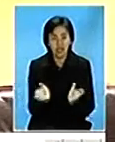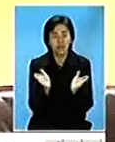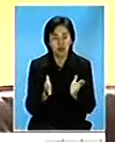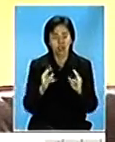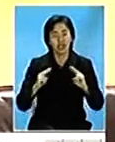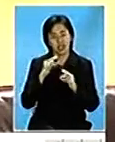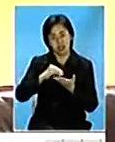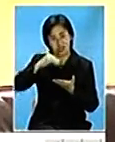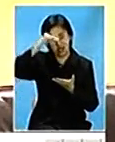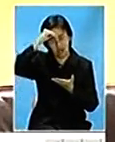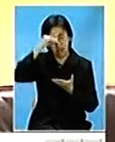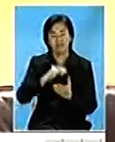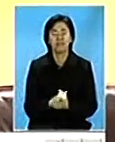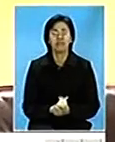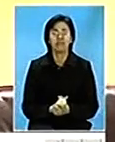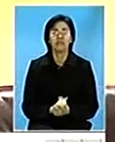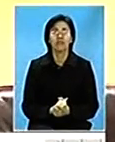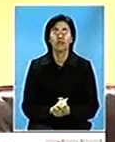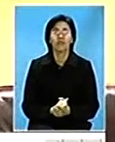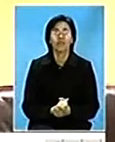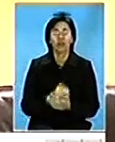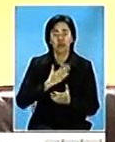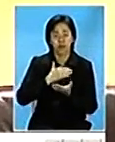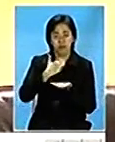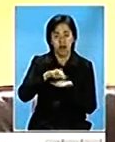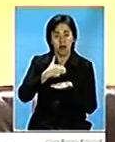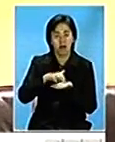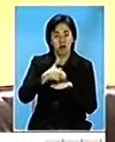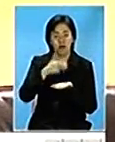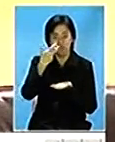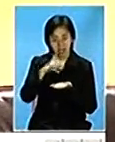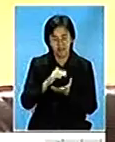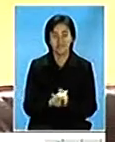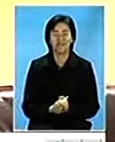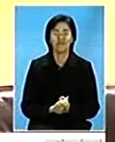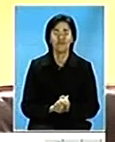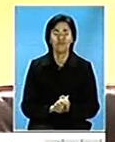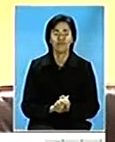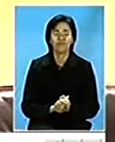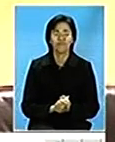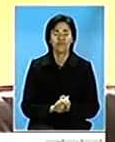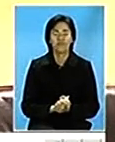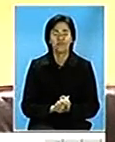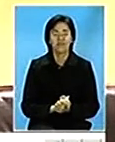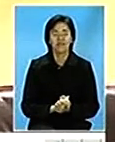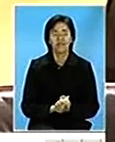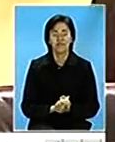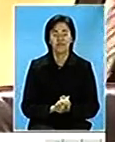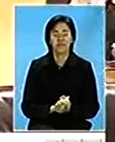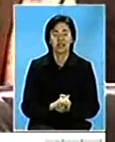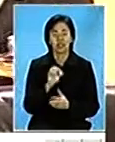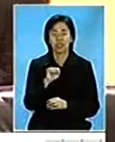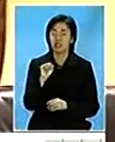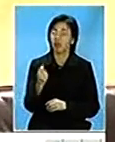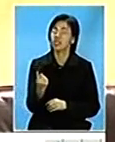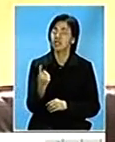ระทรวงศึกษานะครับตามที่ได้เรียนเบื้องต้นไปตอบเบื้องต้นไปนะครับแล้วก็ส่วนที่ทางท่านส.ส.ได้